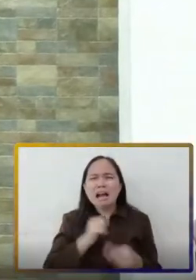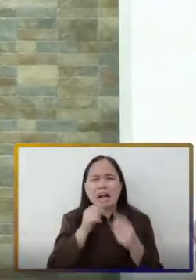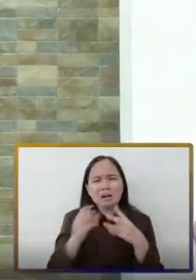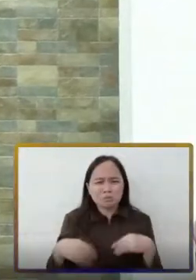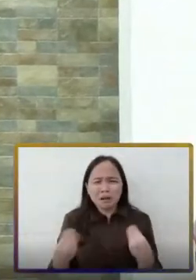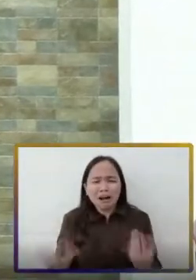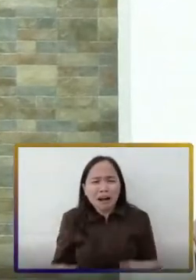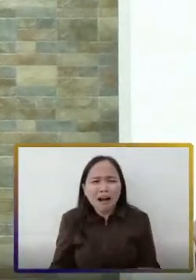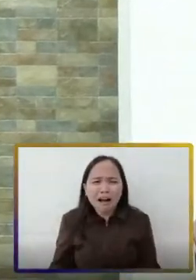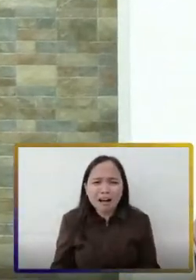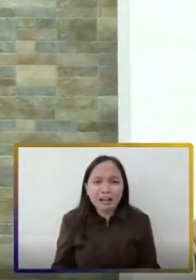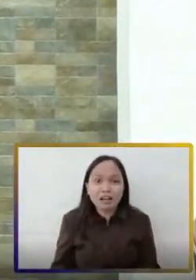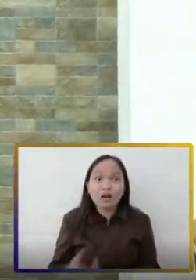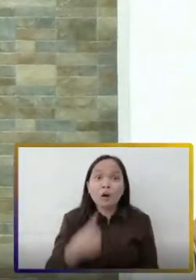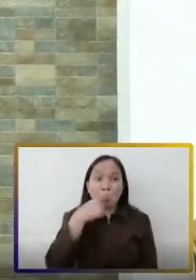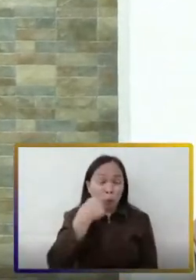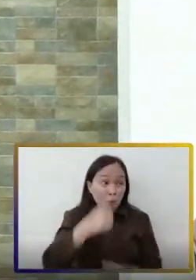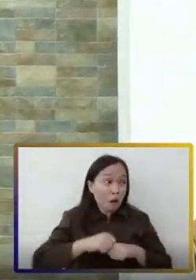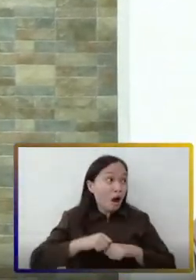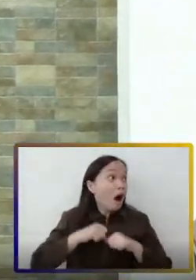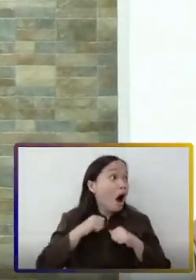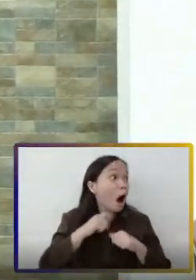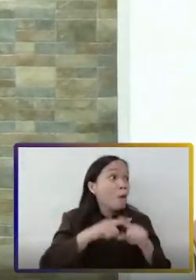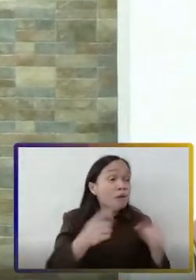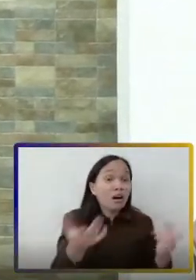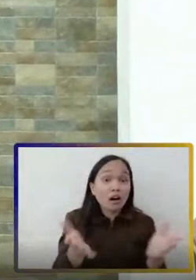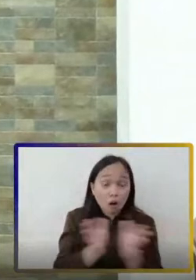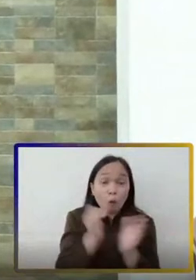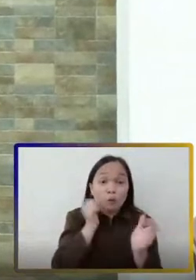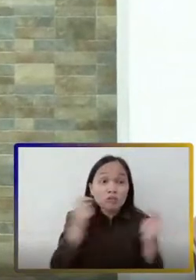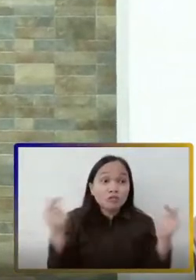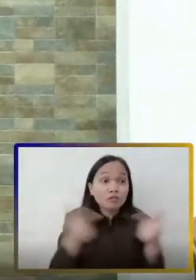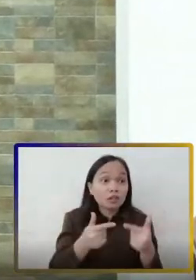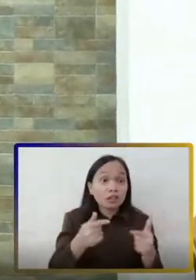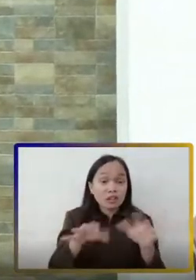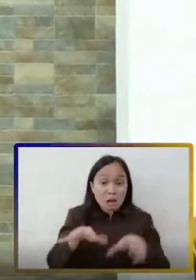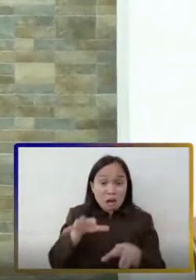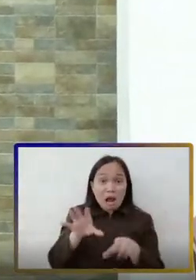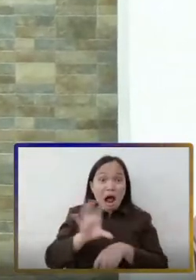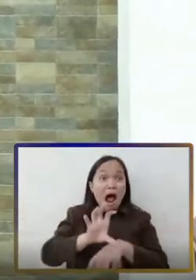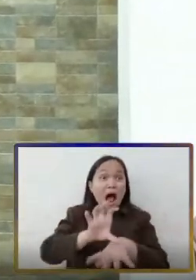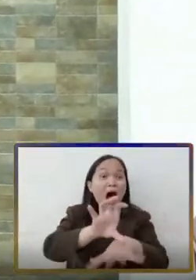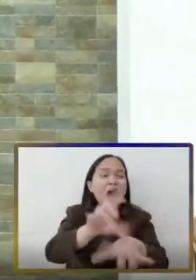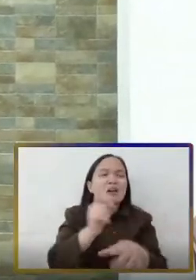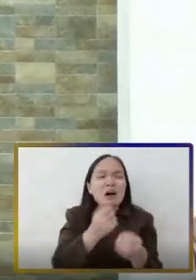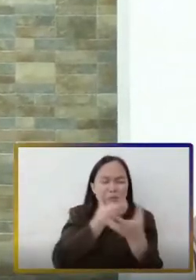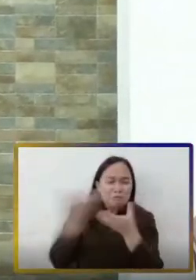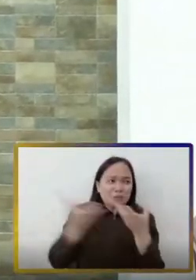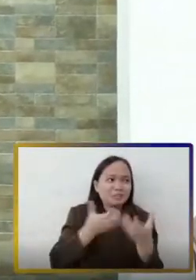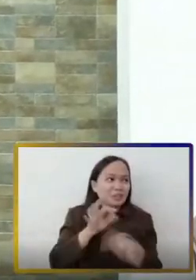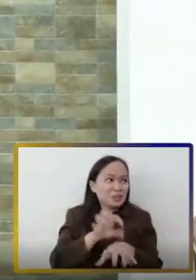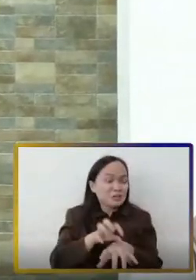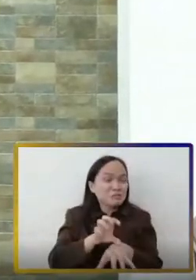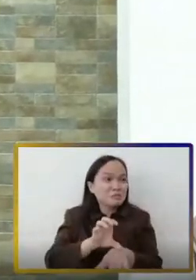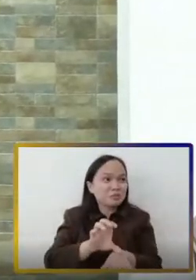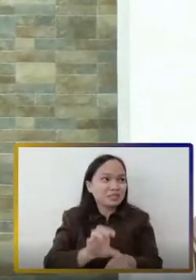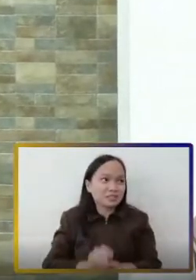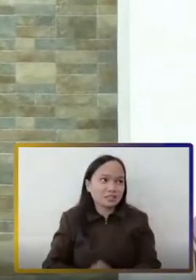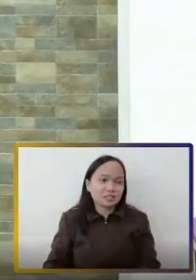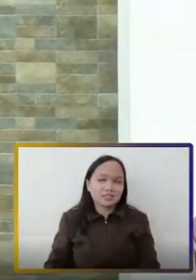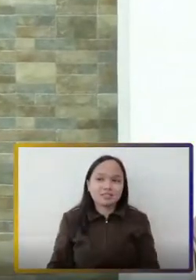concern. Akala mo kung sinong mayabang laban pa sa magulang? Ipis lang tumitili na.